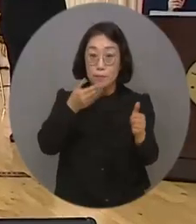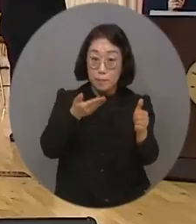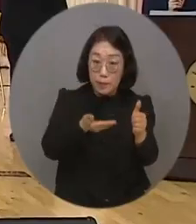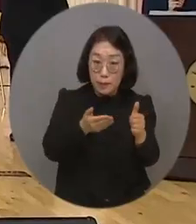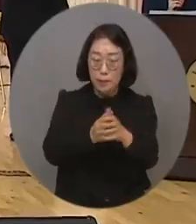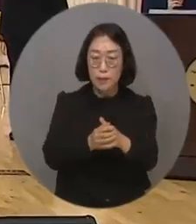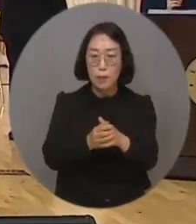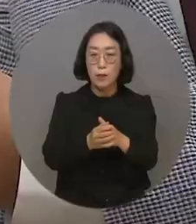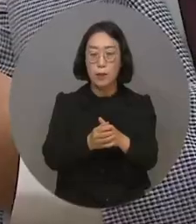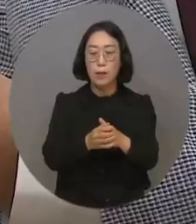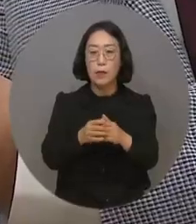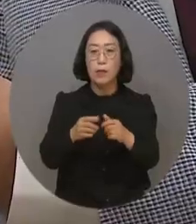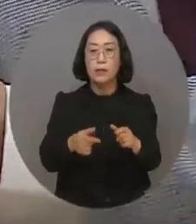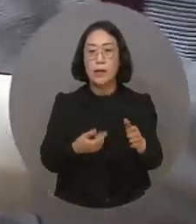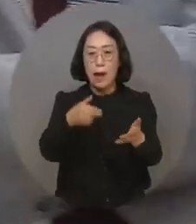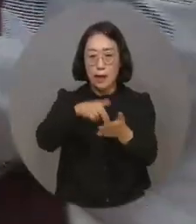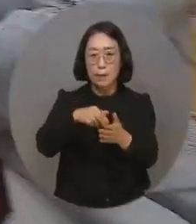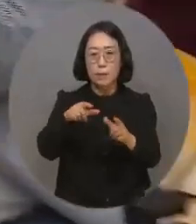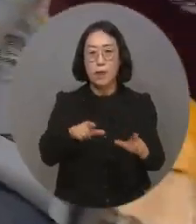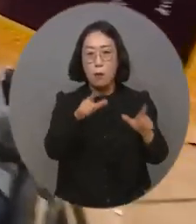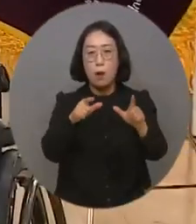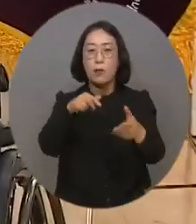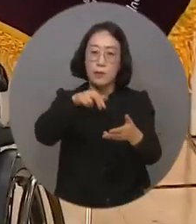상임대표는 누리장애인자립생활센터장과